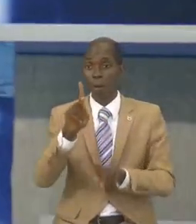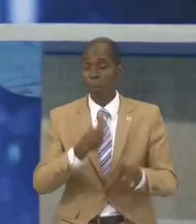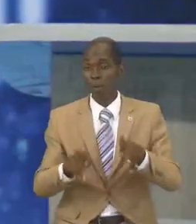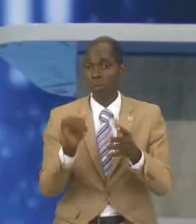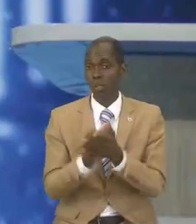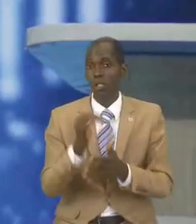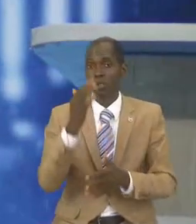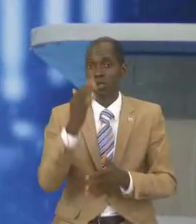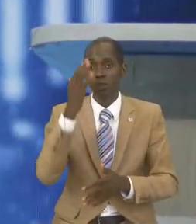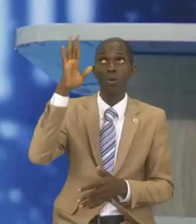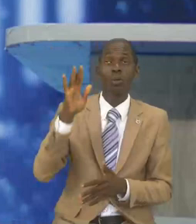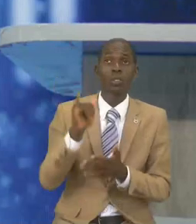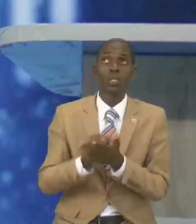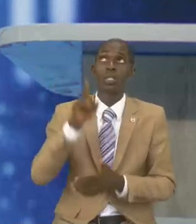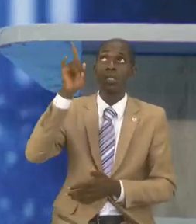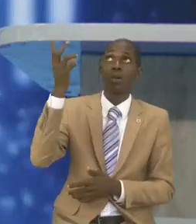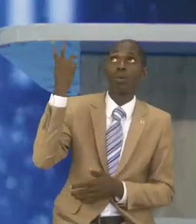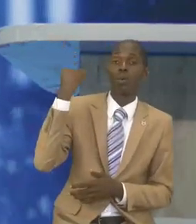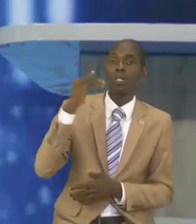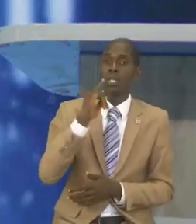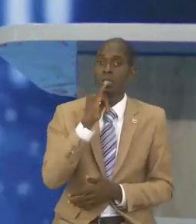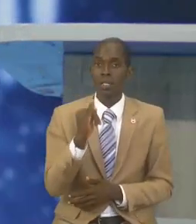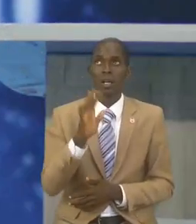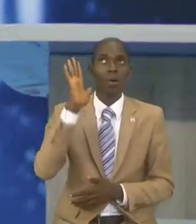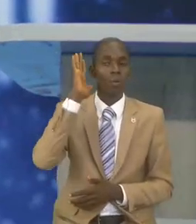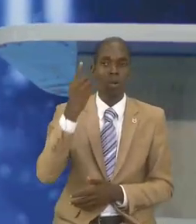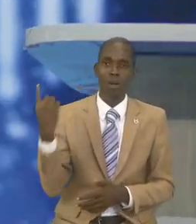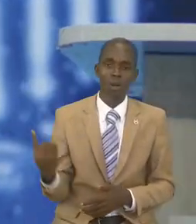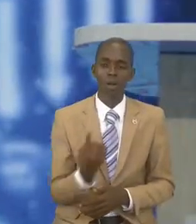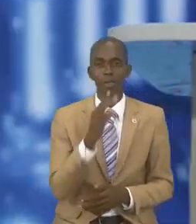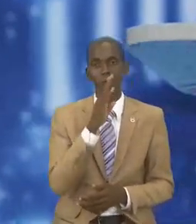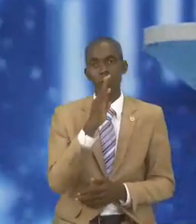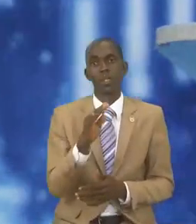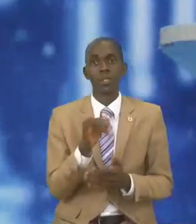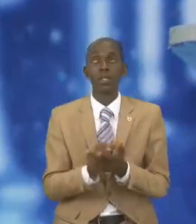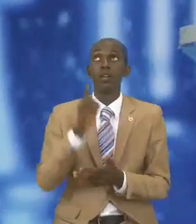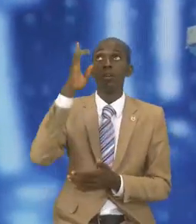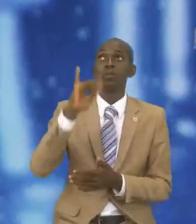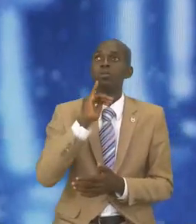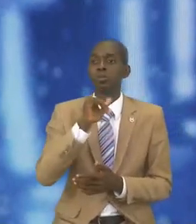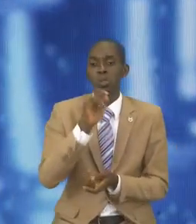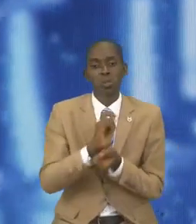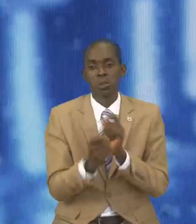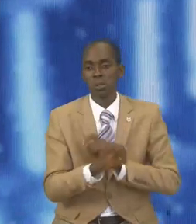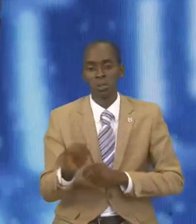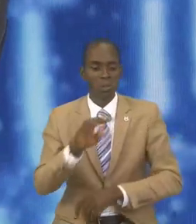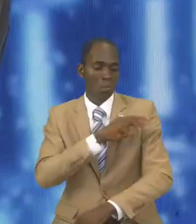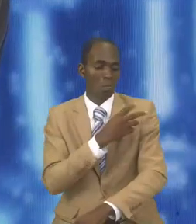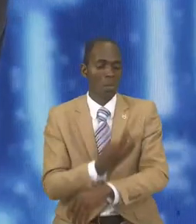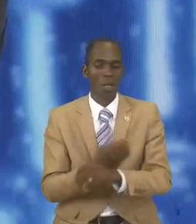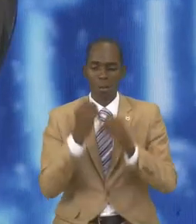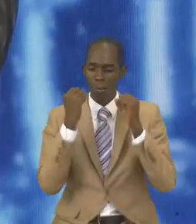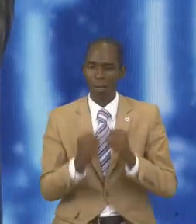Dieu, que Dieu était, que Dieu est et Dieu sera toujours. Que Dieu est immuable, il est puissant